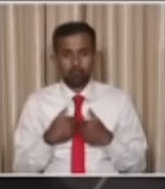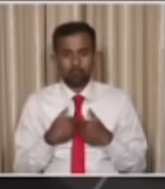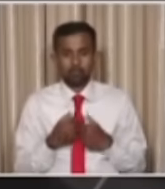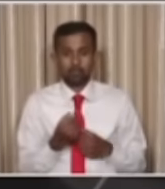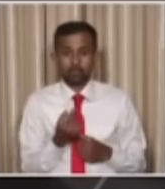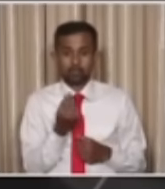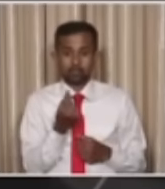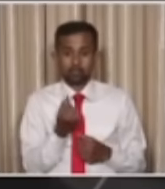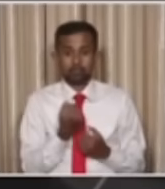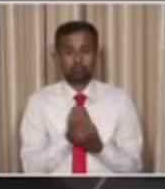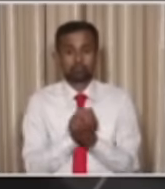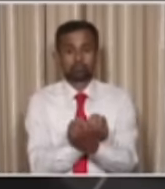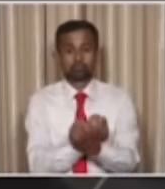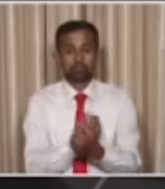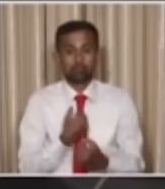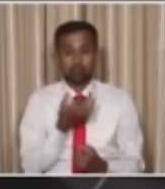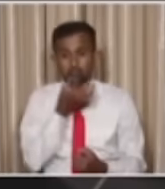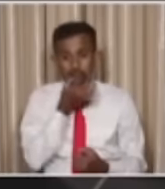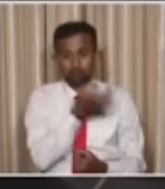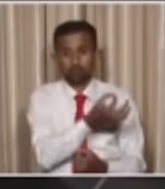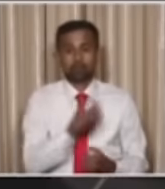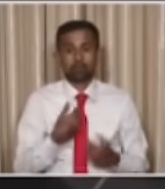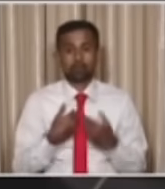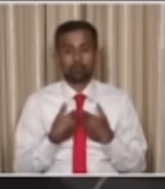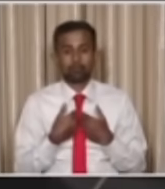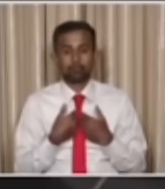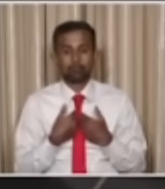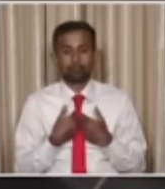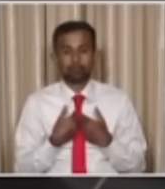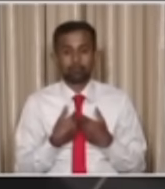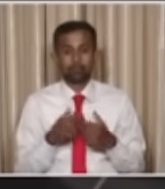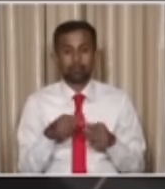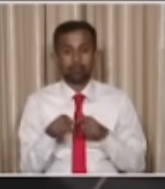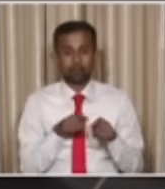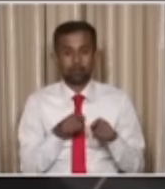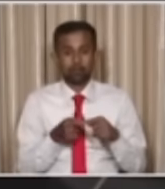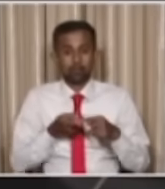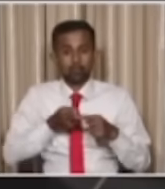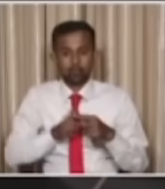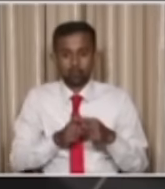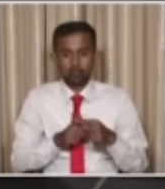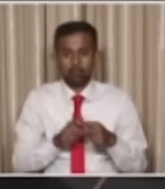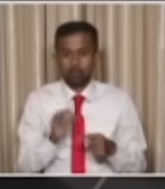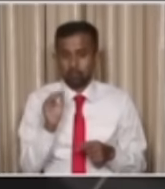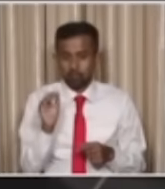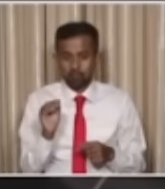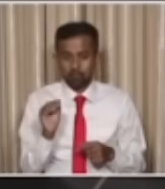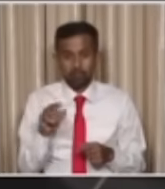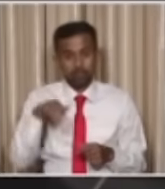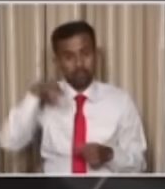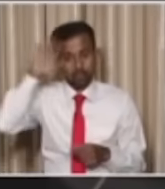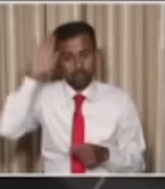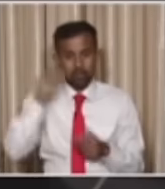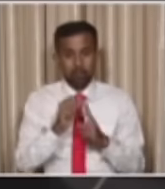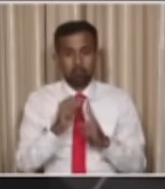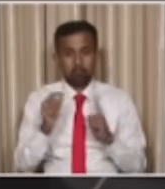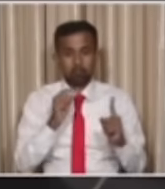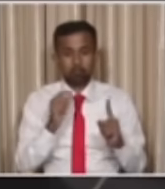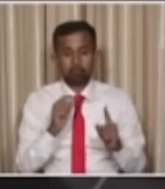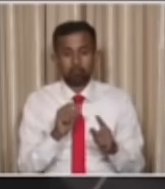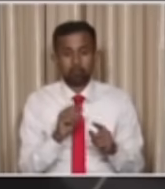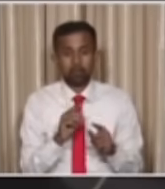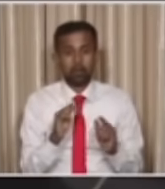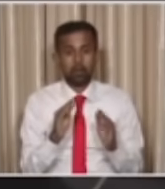හිරේ දානවා මම පැමිණිලිකරුවෙක් වෙලා ඒ වගේ අයව ආදර්ශයක් හැටියට ගන්නවා නම් ඒ දවස්වල පාර්ලිමේන්තුවේ ගෙම්බෝ